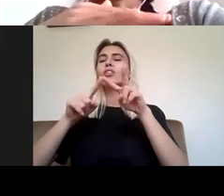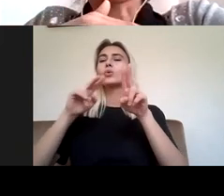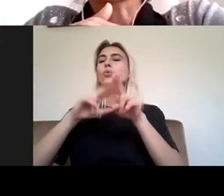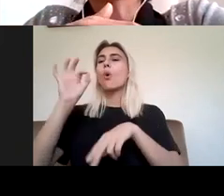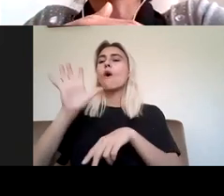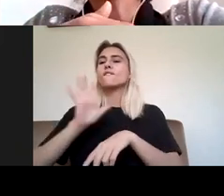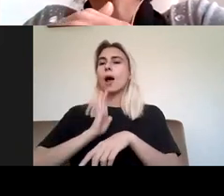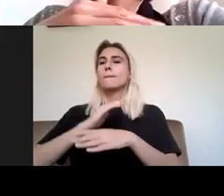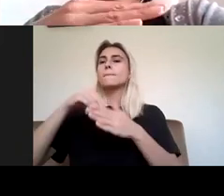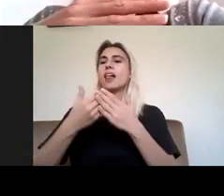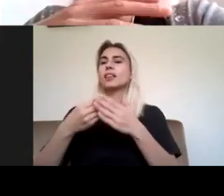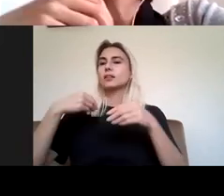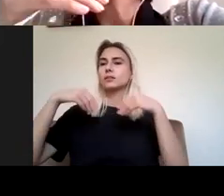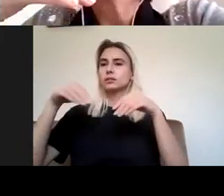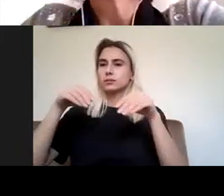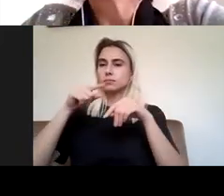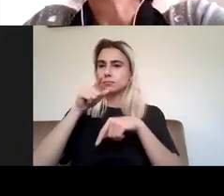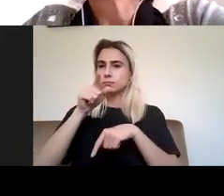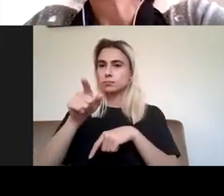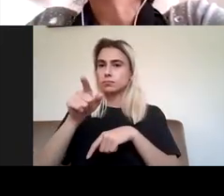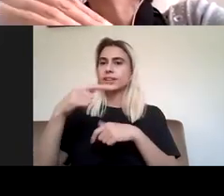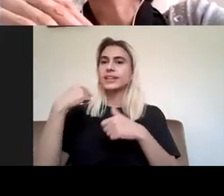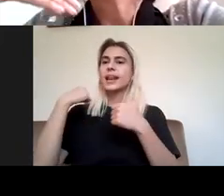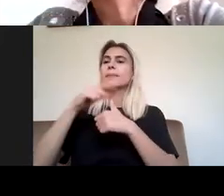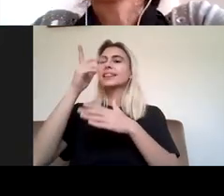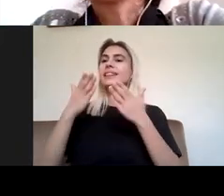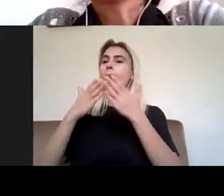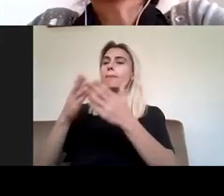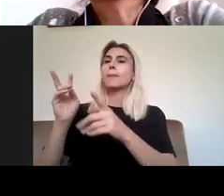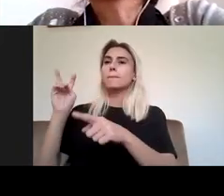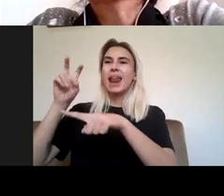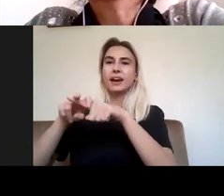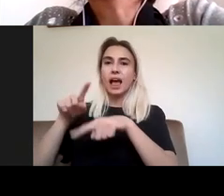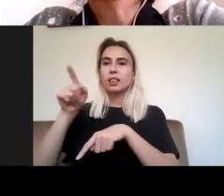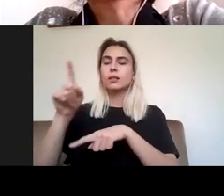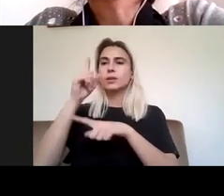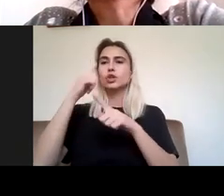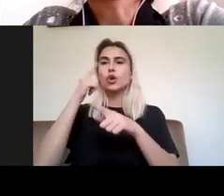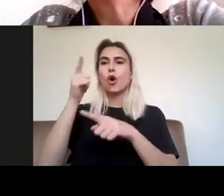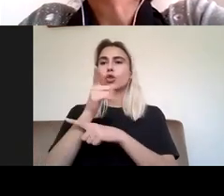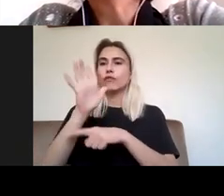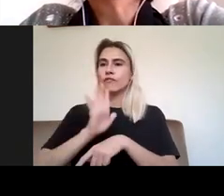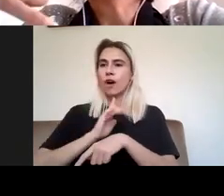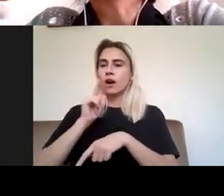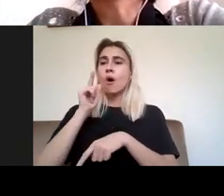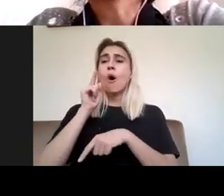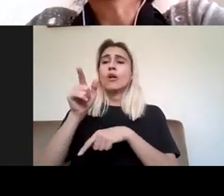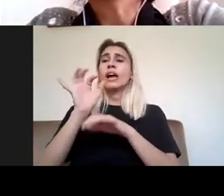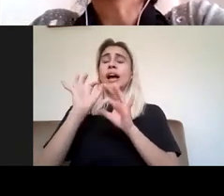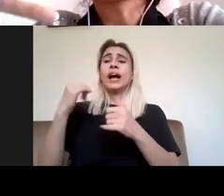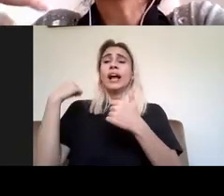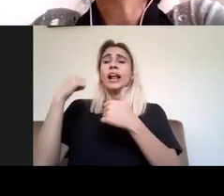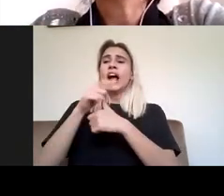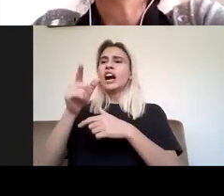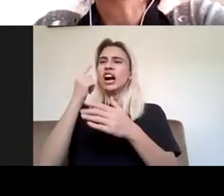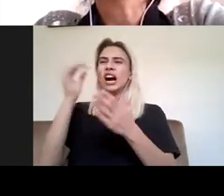metre standartlar ölçüleri oluşturulmuş. Yine bir gemiye binerken bir görüntü var bir fotoğrafta da. Orada da yine işaretlemelerin